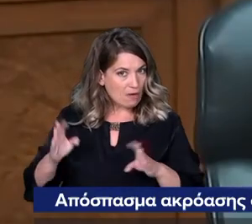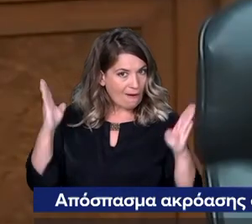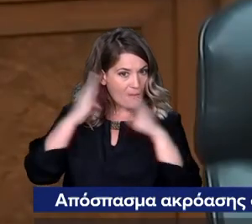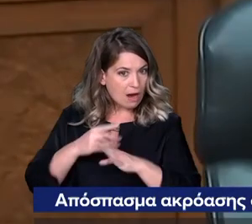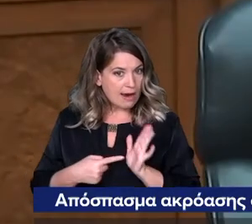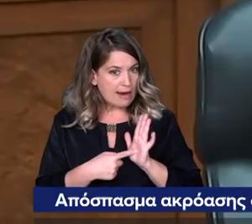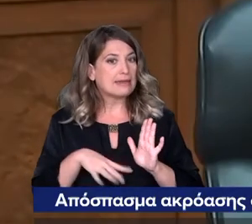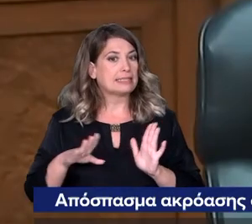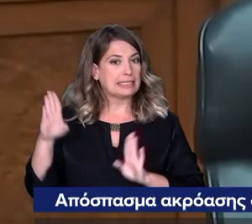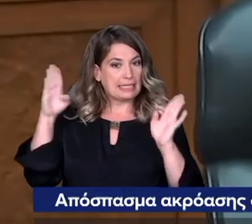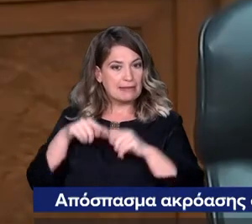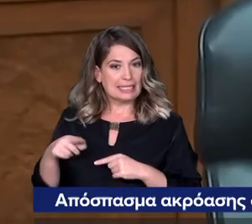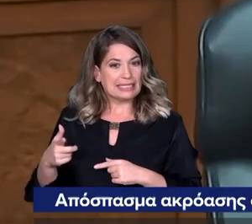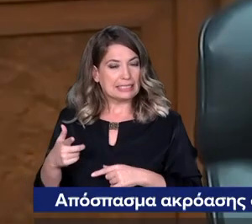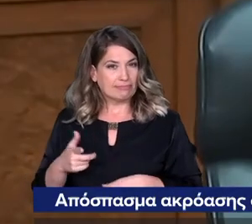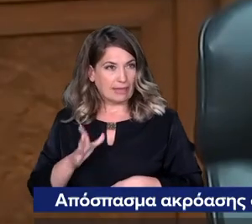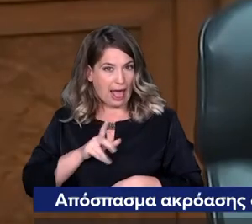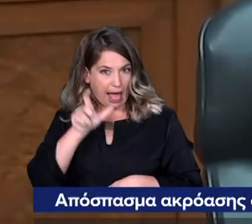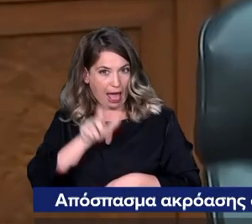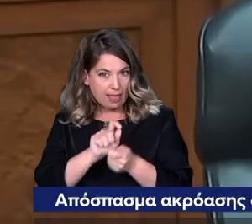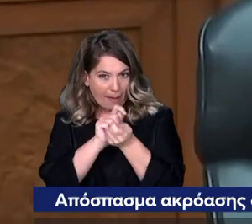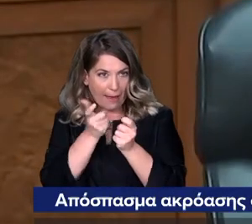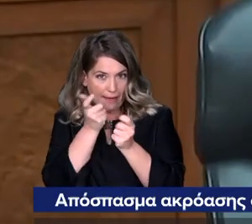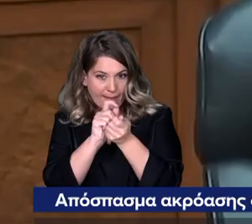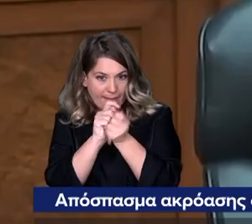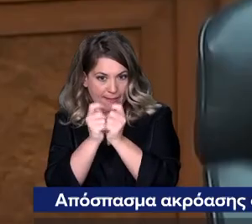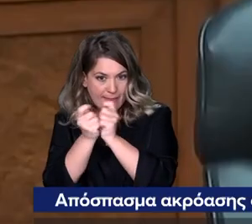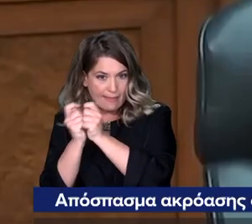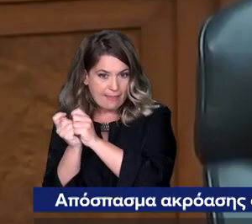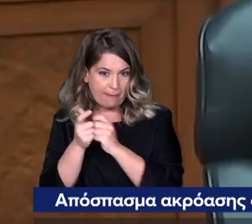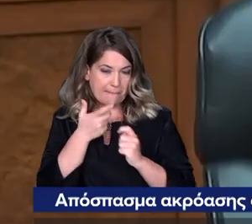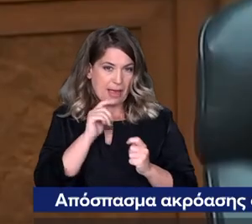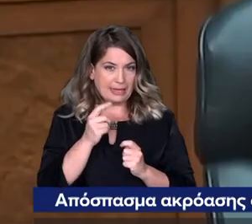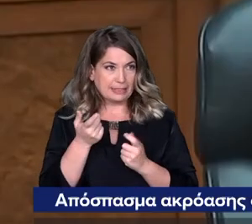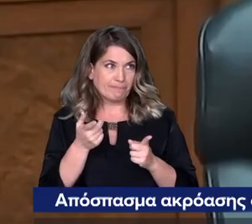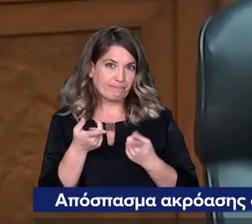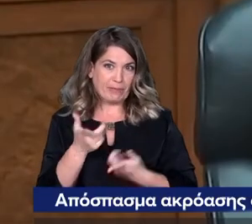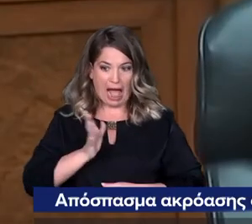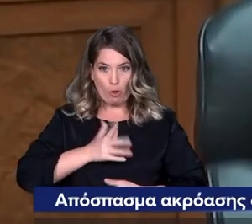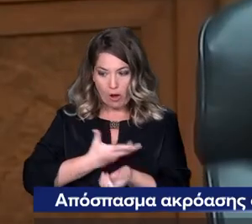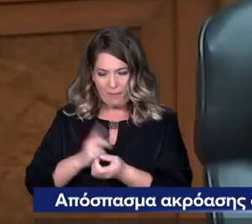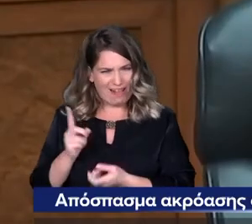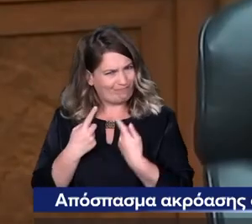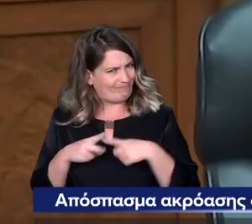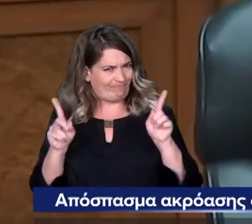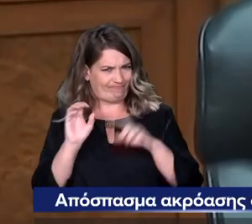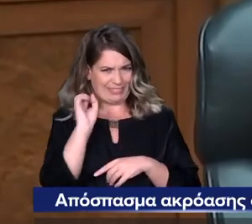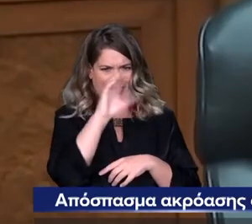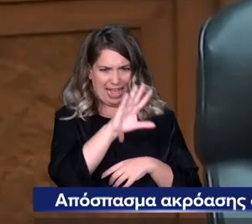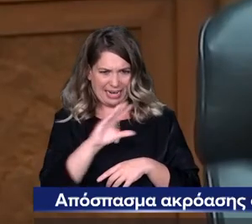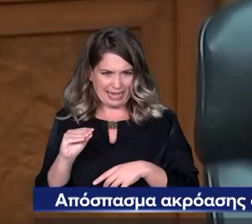Defense involving the manipulation of human genetics with what is described as non-human genetic